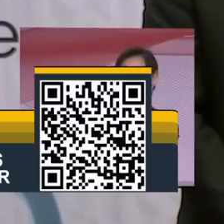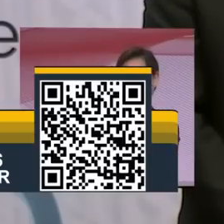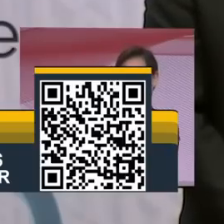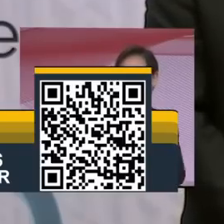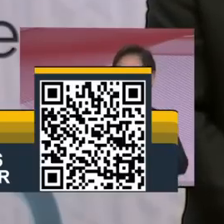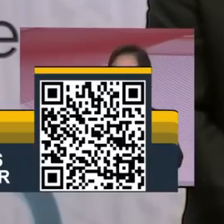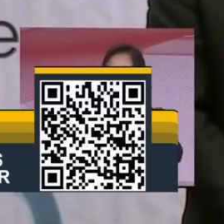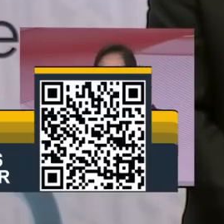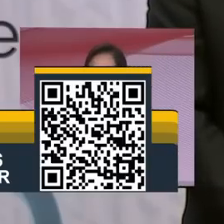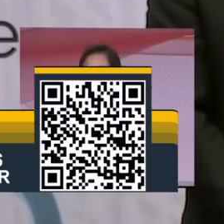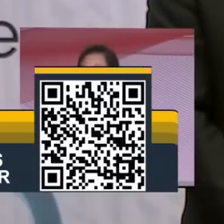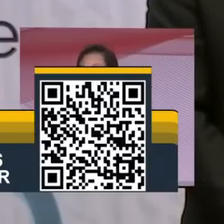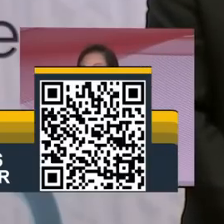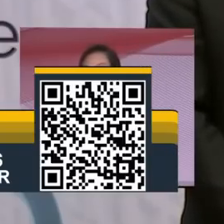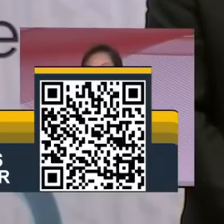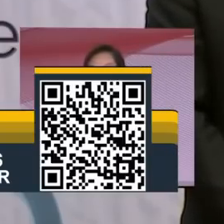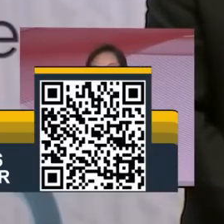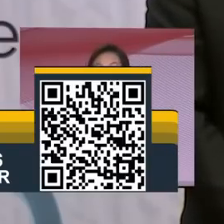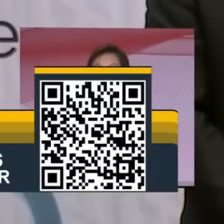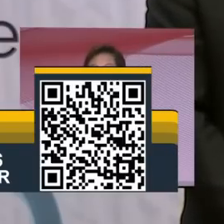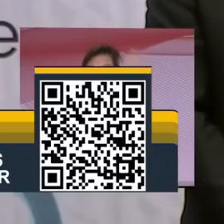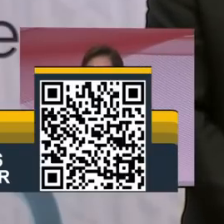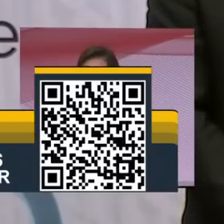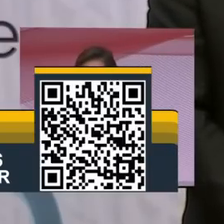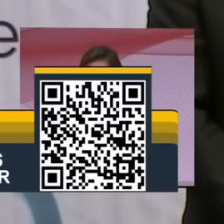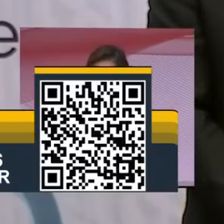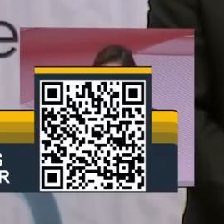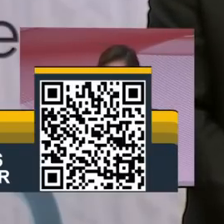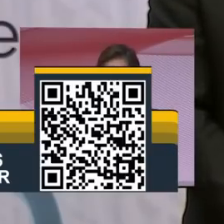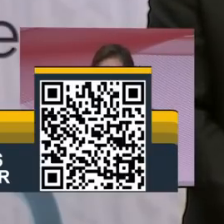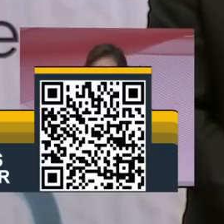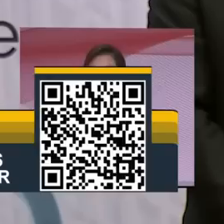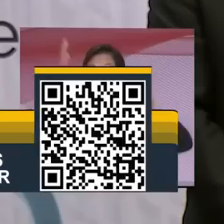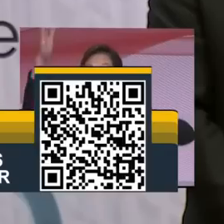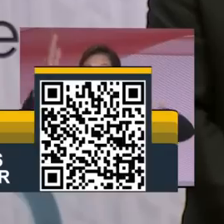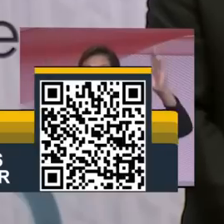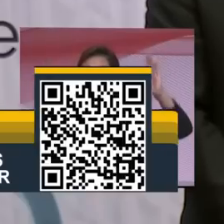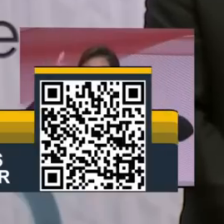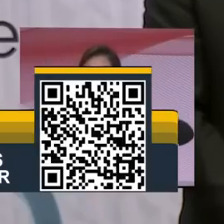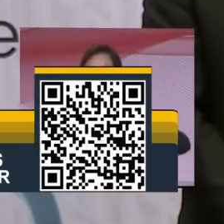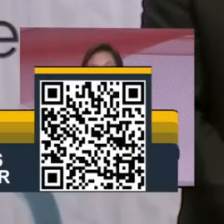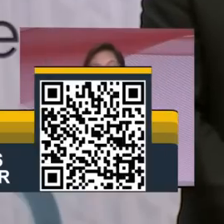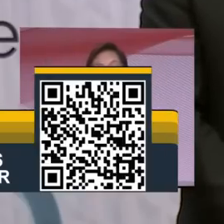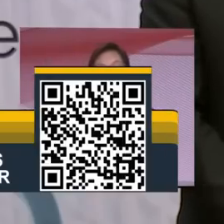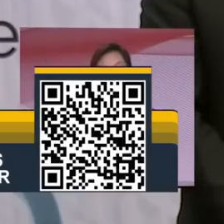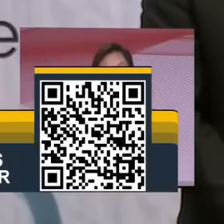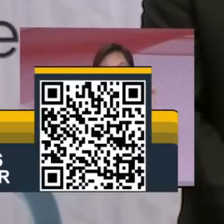kematian berkaitan dengan COVID-19. Justru jumlah kumulatif kes kematian COVID-19 di Malaysia adalah